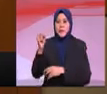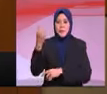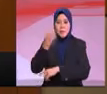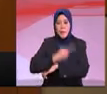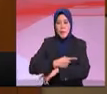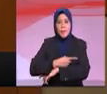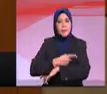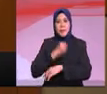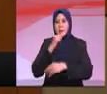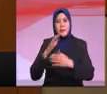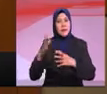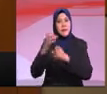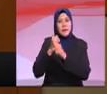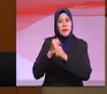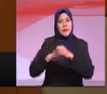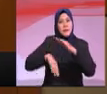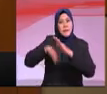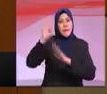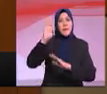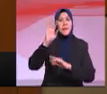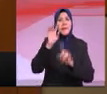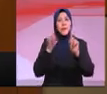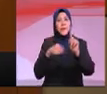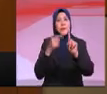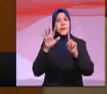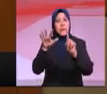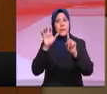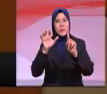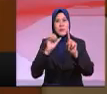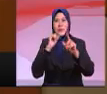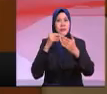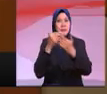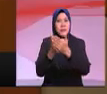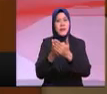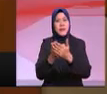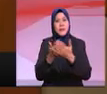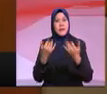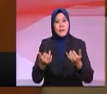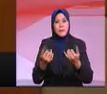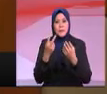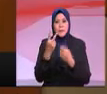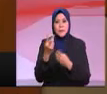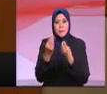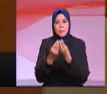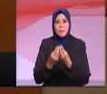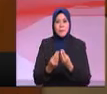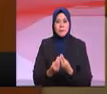tidak pun mencecah lebih daripada 1,500. Dan kalau kita lihat di sini ya.